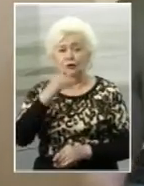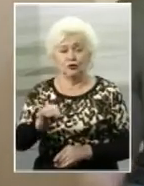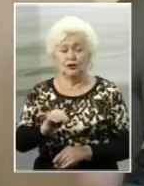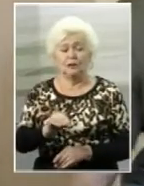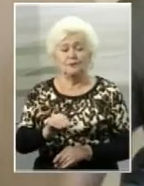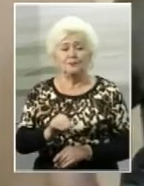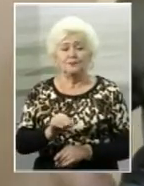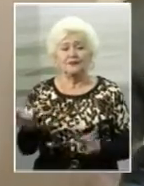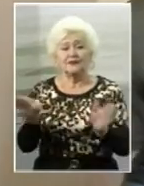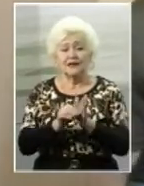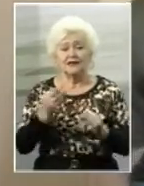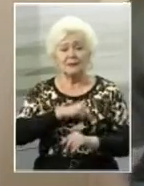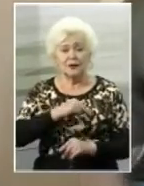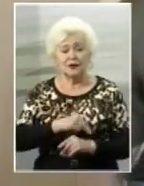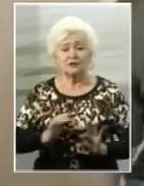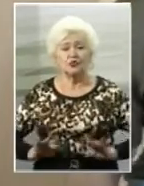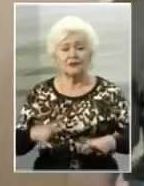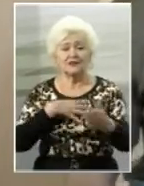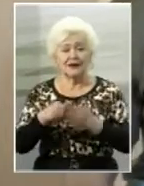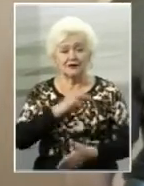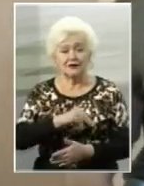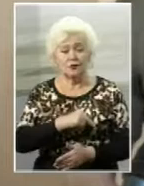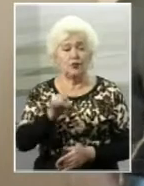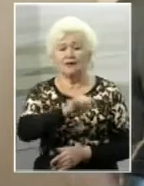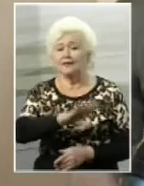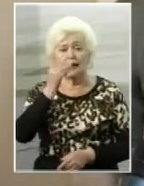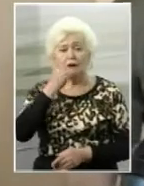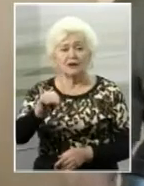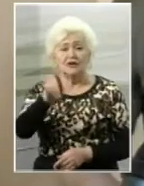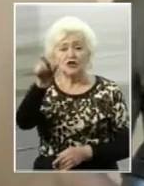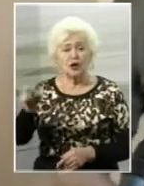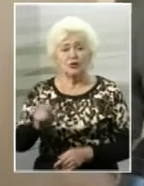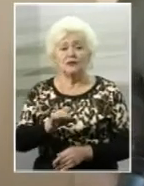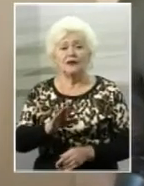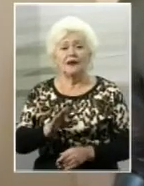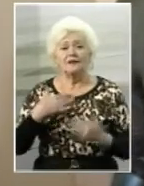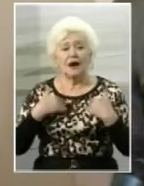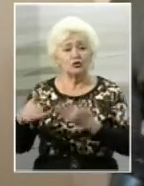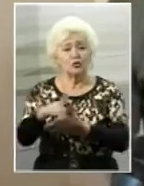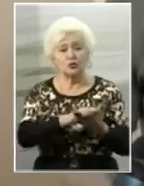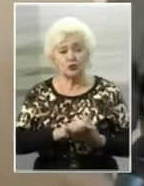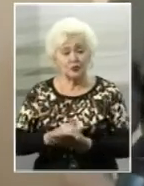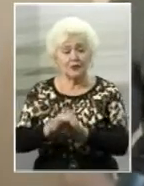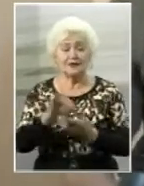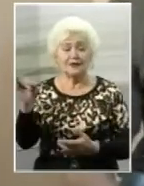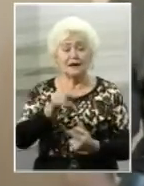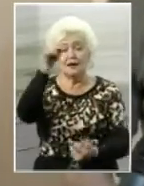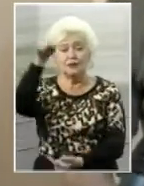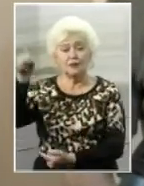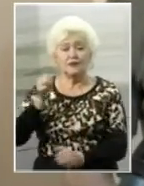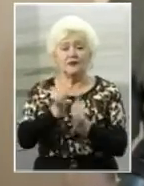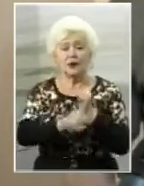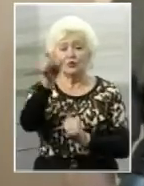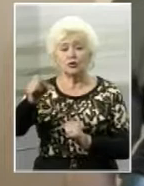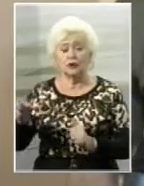вони працюють в процесі своєї роботи, це не кращі люди нашого суспільства. І, відповідно, кожна